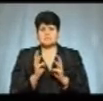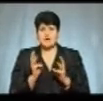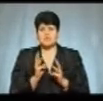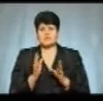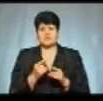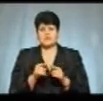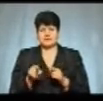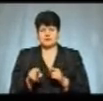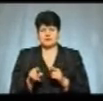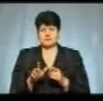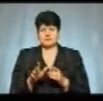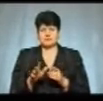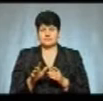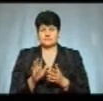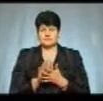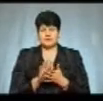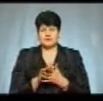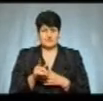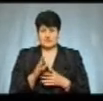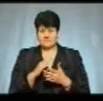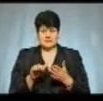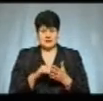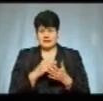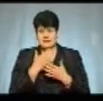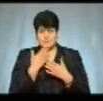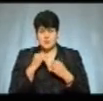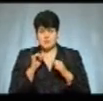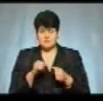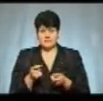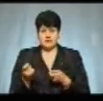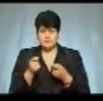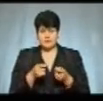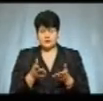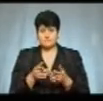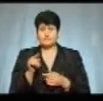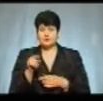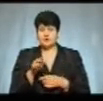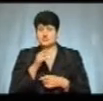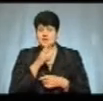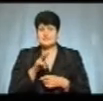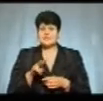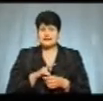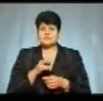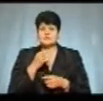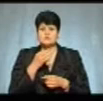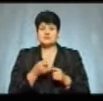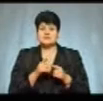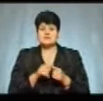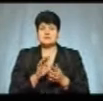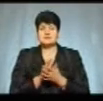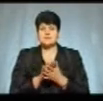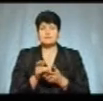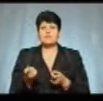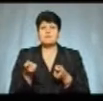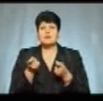відходів. Але вони взагалі не мали права ці відходи на територію навіть привозити. В той час директор повідомив, що ці відходи йому